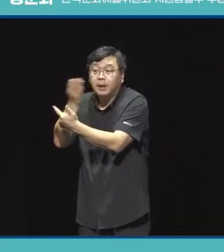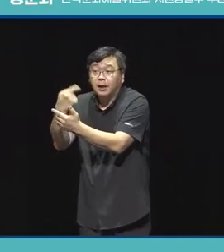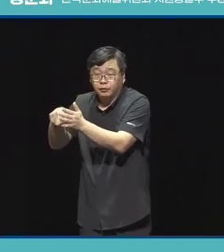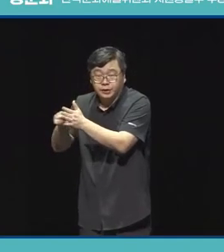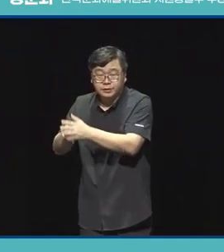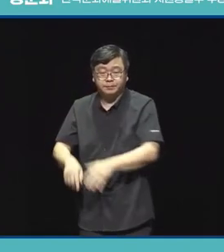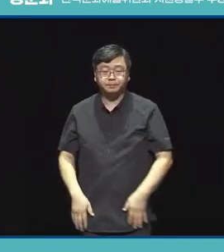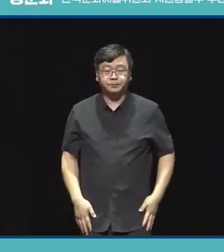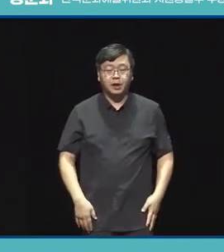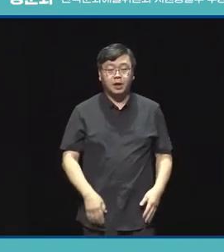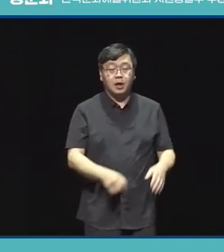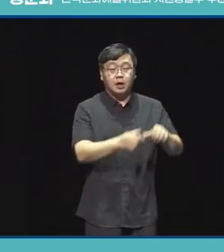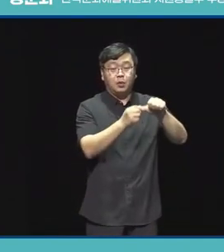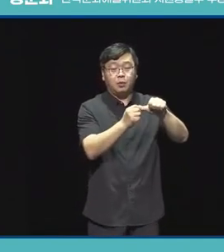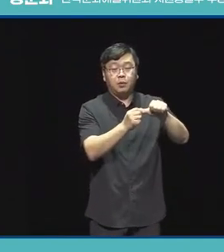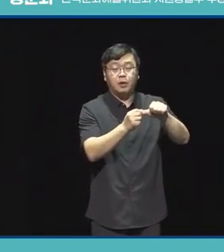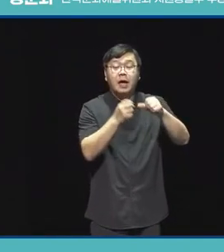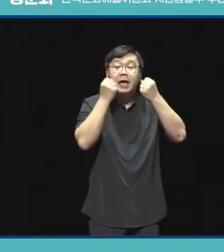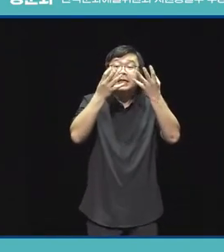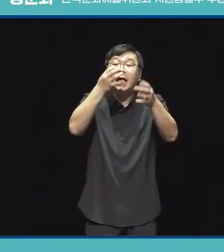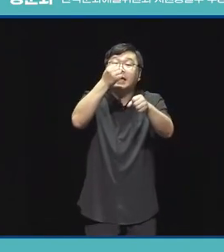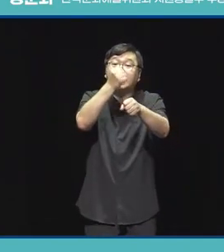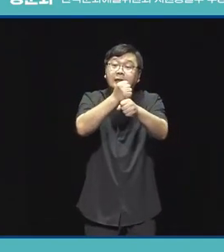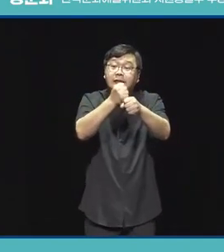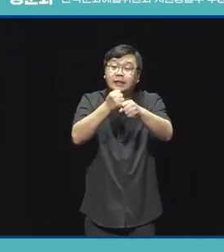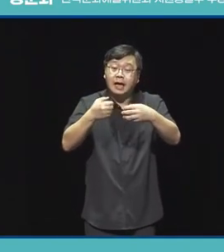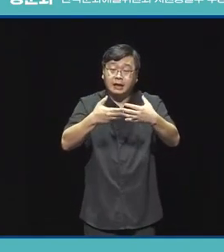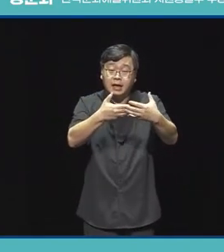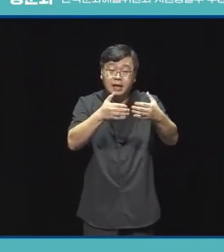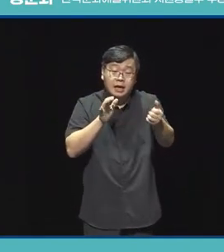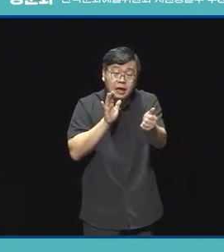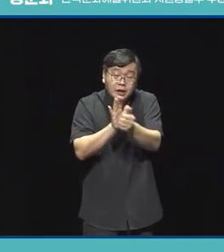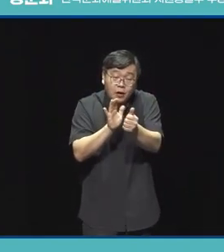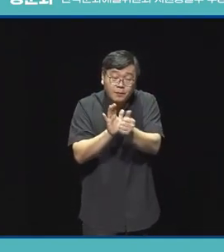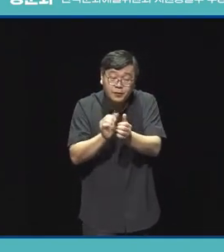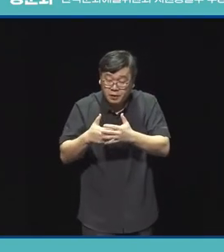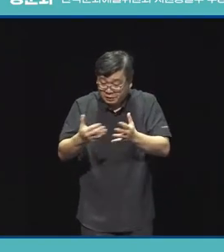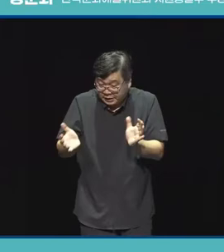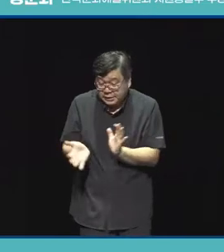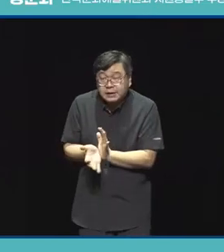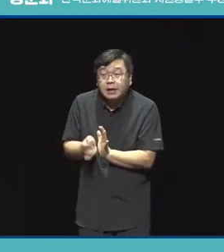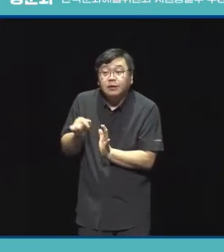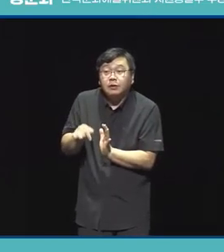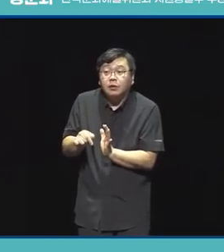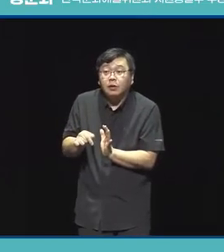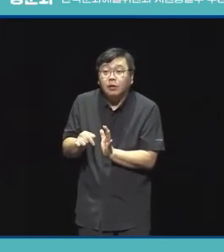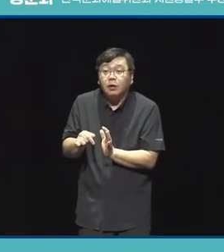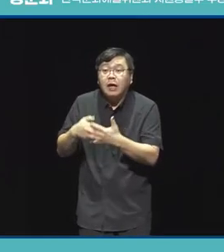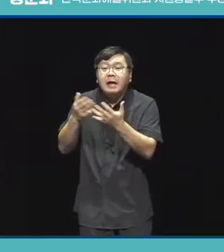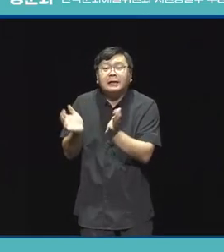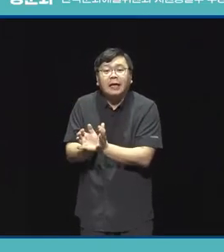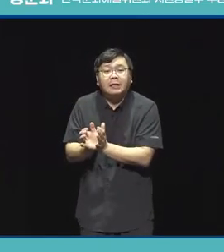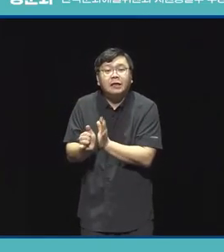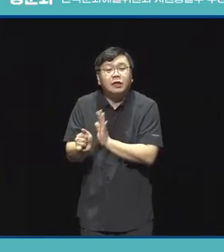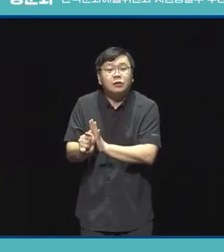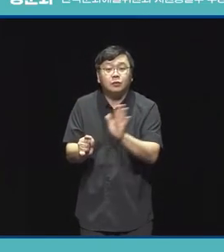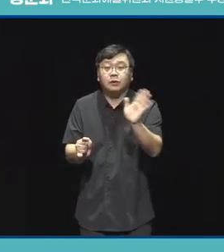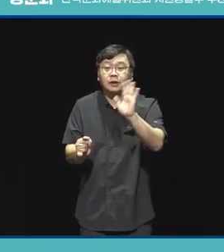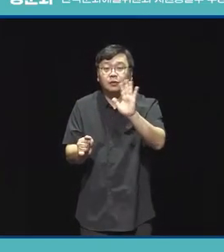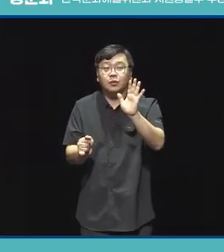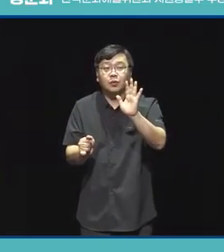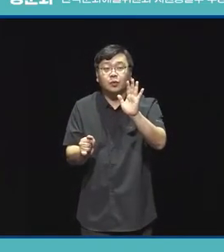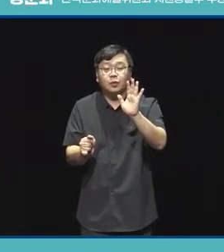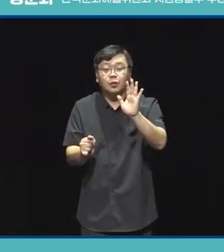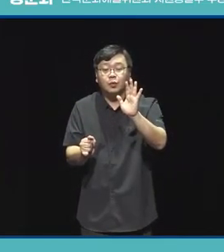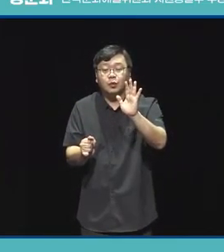이 창작협력단은 다른 지원 사업들처럼 창작하시는 예술인들, 단체들이 지원하시는 사업이 아니고요. 그